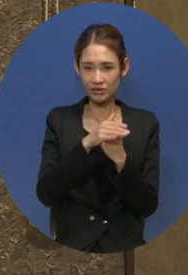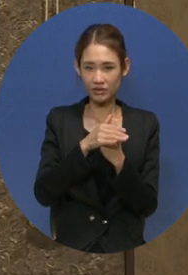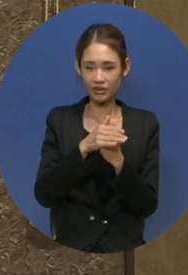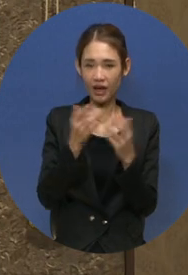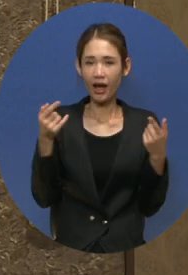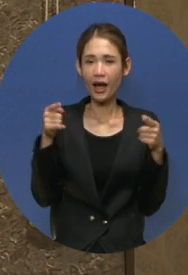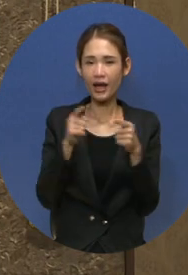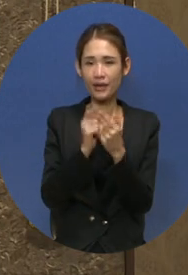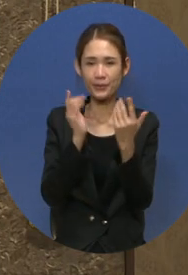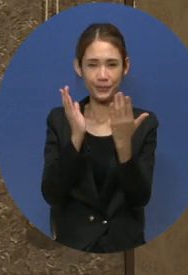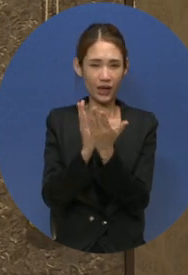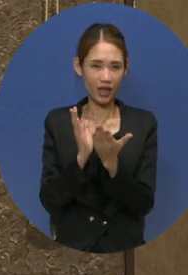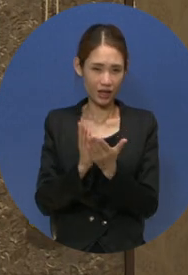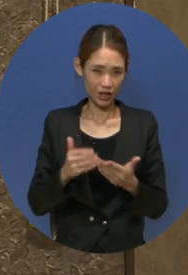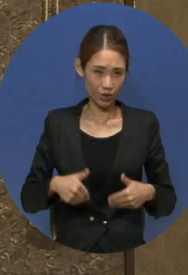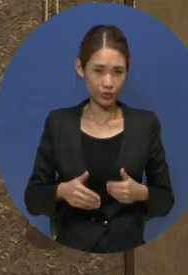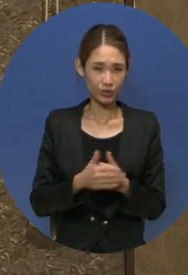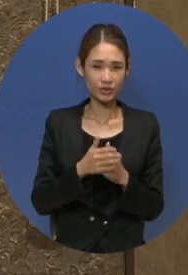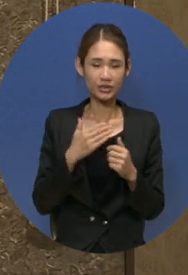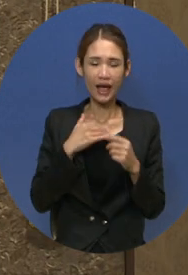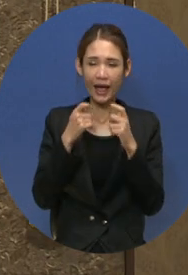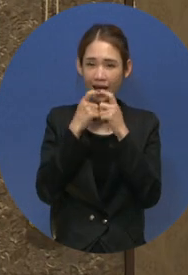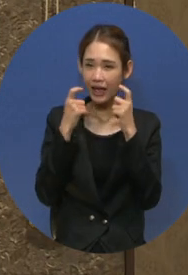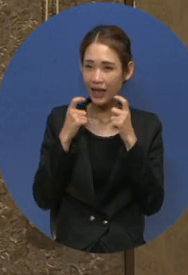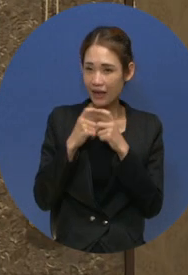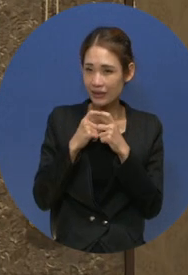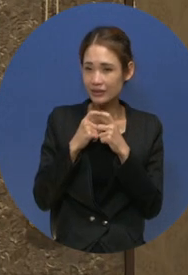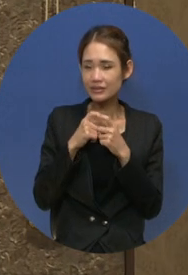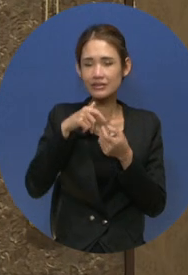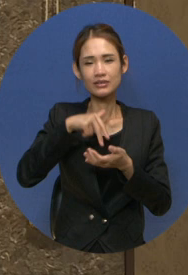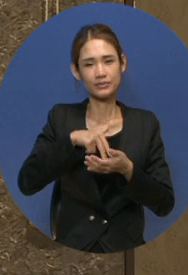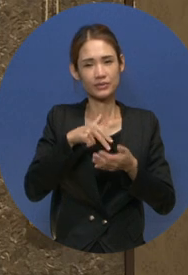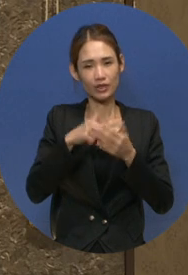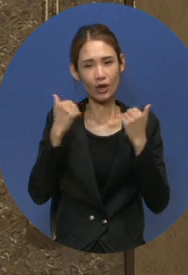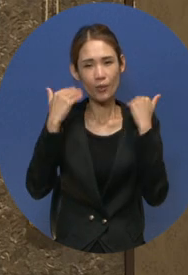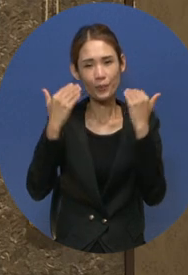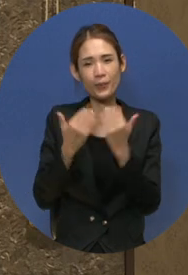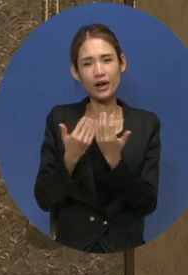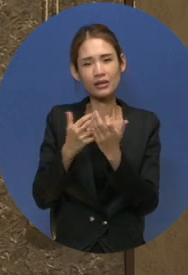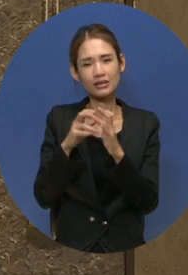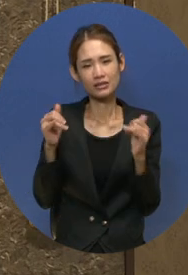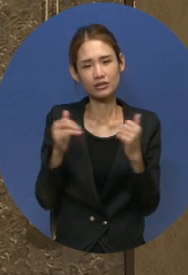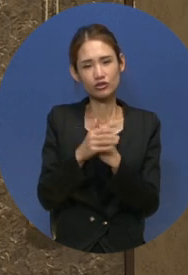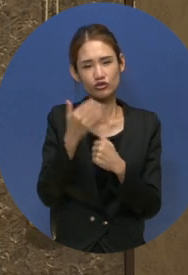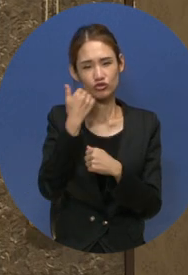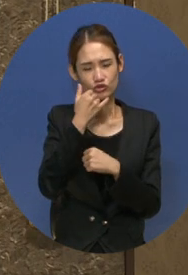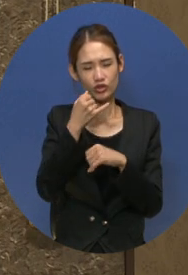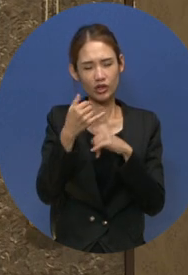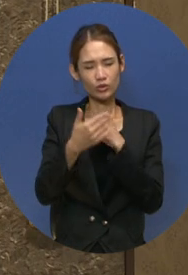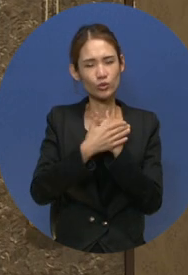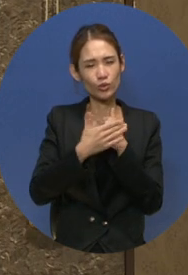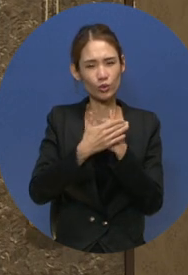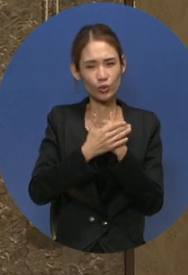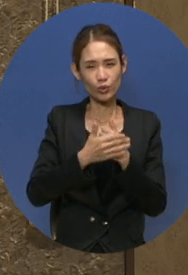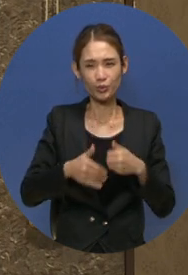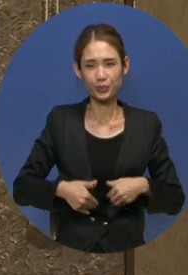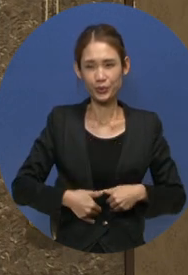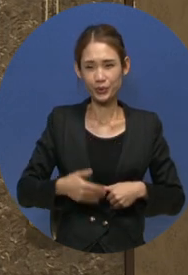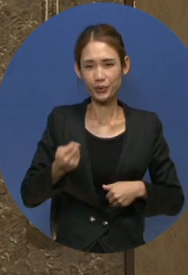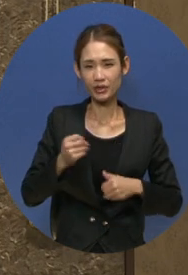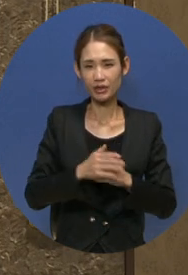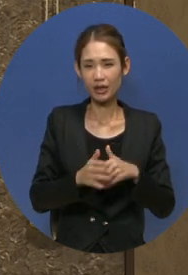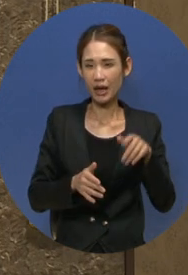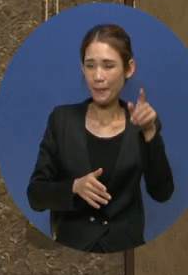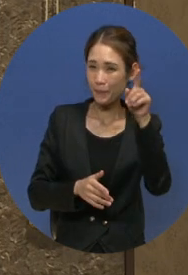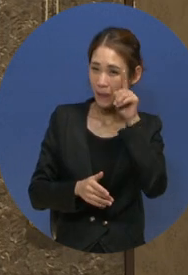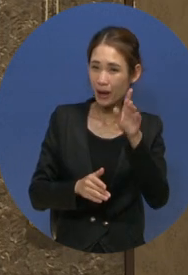함께 맞춰가야 되고 또저 개인적으로도 이 발달장애인들이 누군가의 도움이 필요한 사람들인데 전폭적으로 100%의